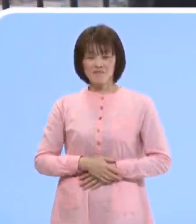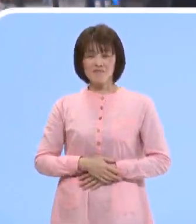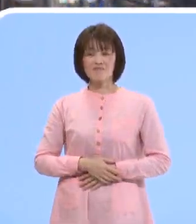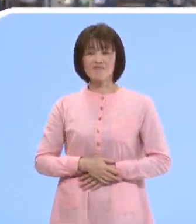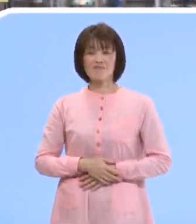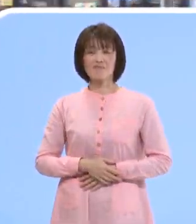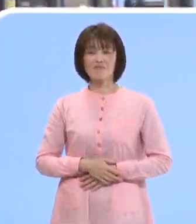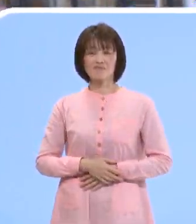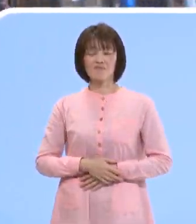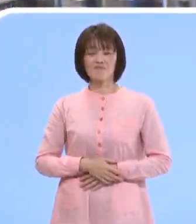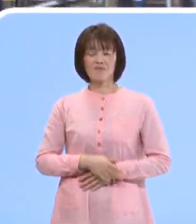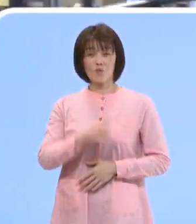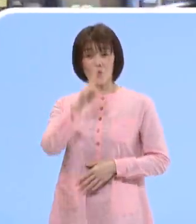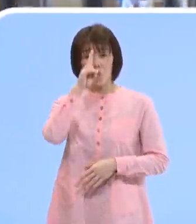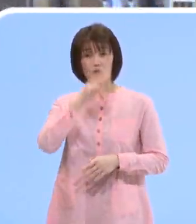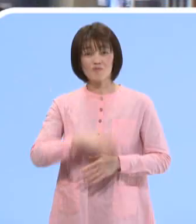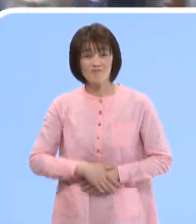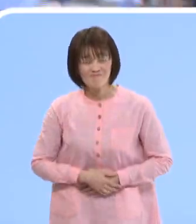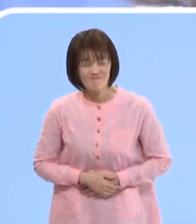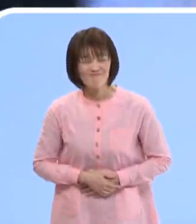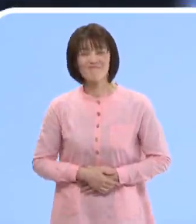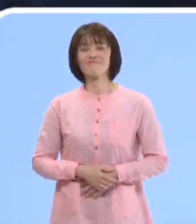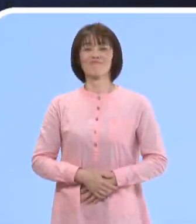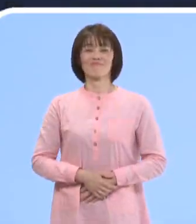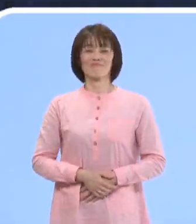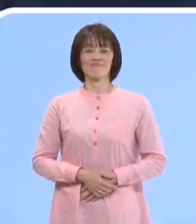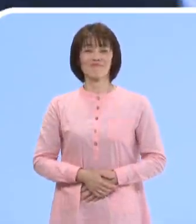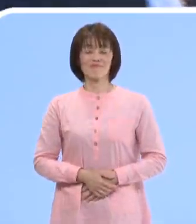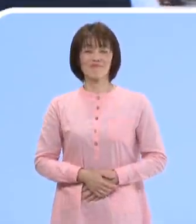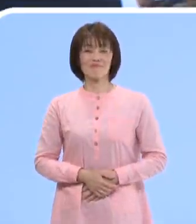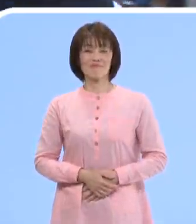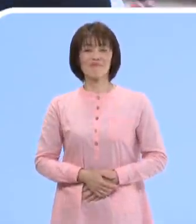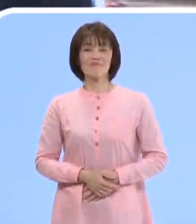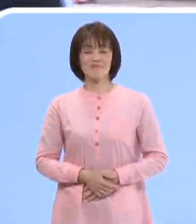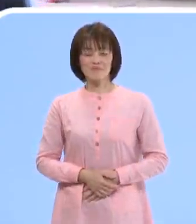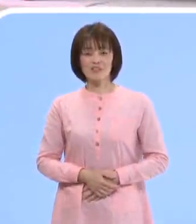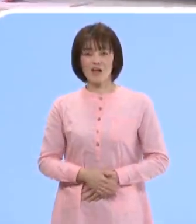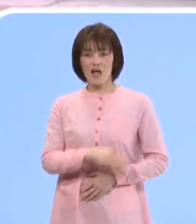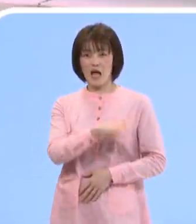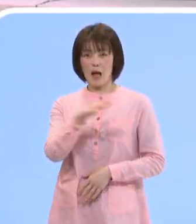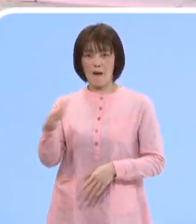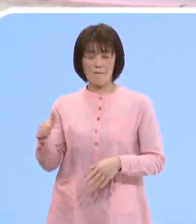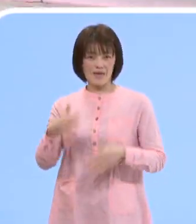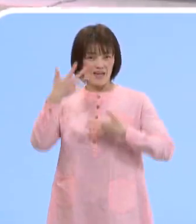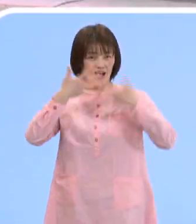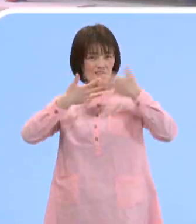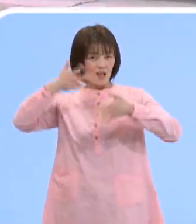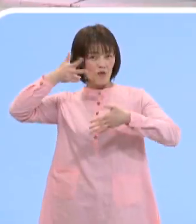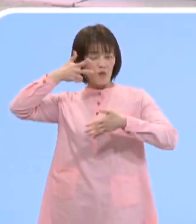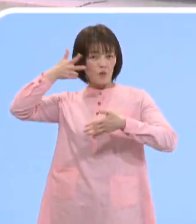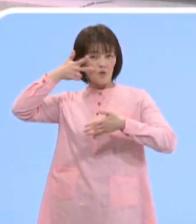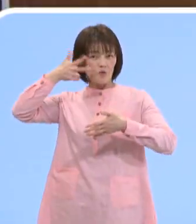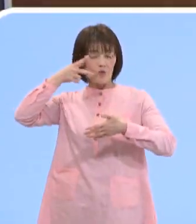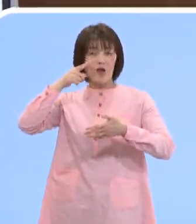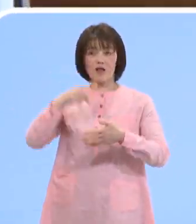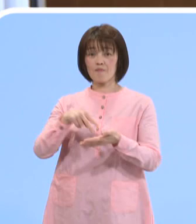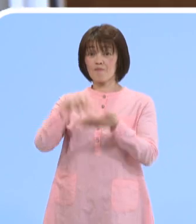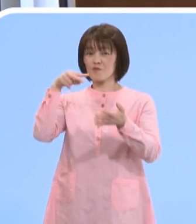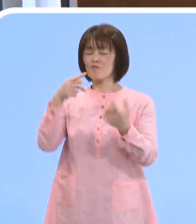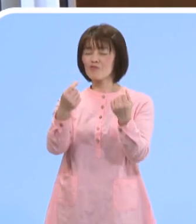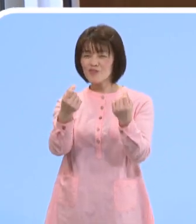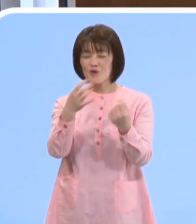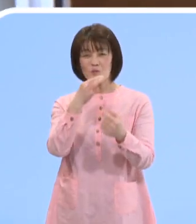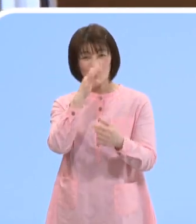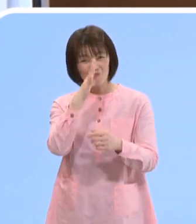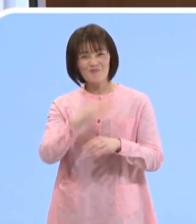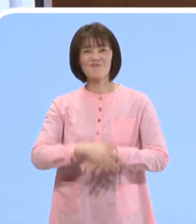礼します。 お邪魔します。 わあ、 すごい、 すごい、みんなびっくりしてるね。テレビごめんね。 あれ、荷物 置いた。